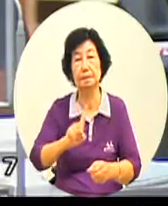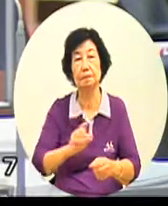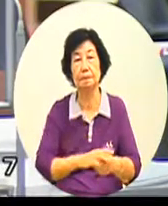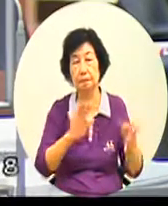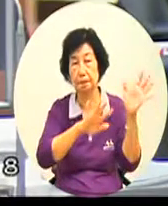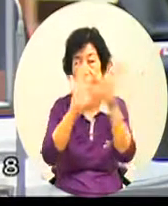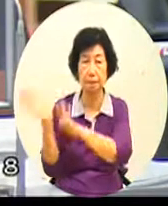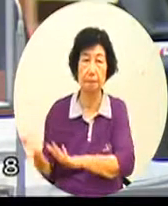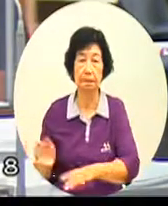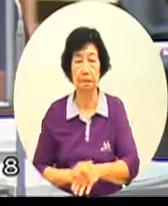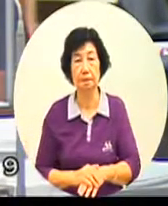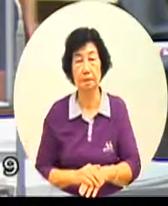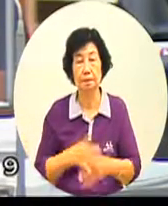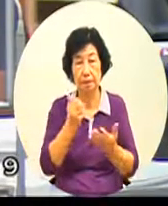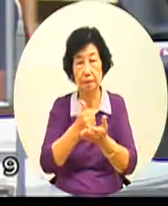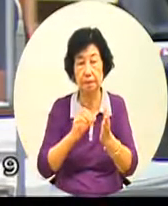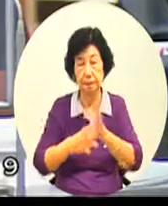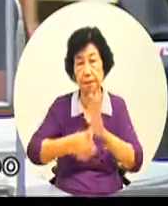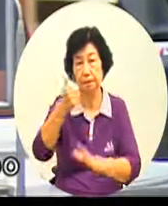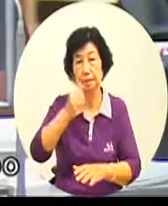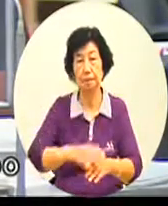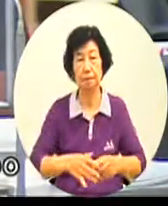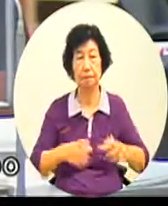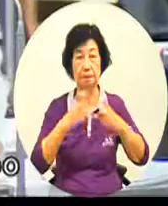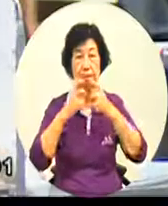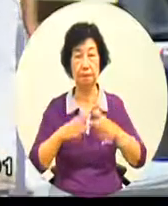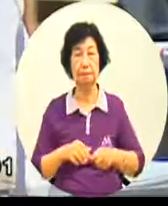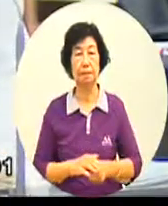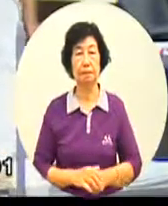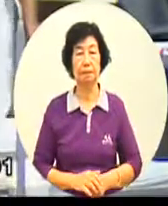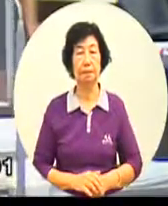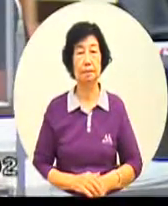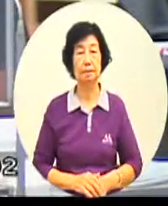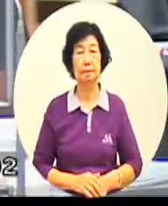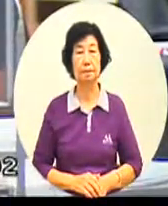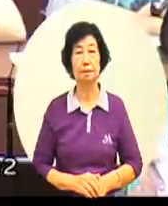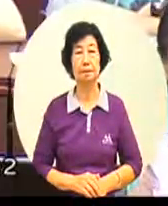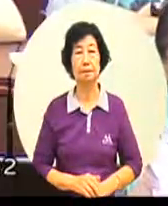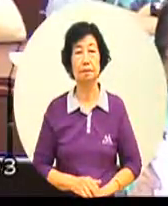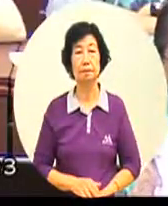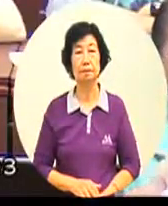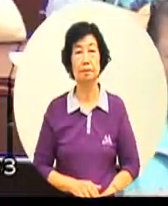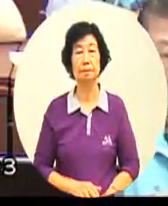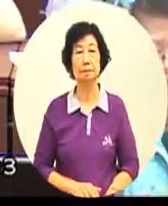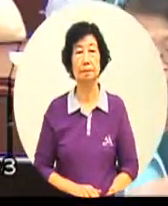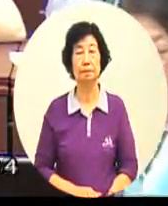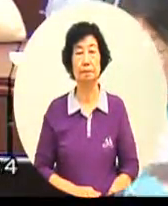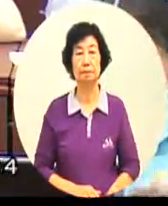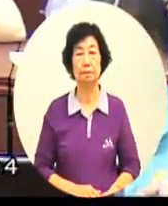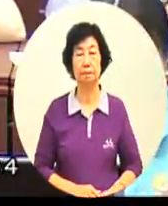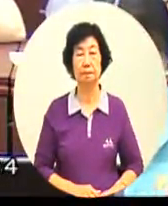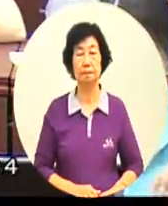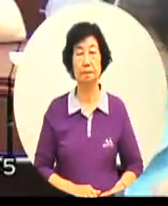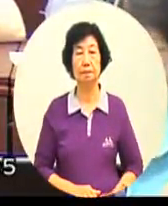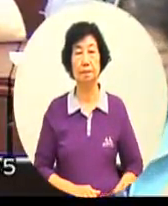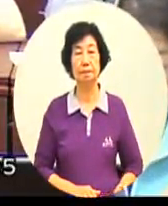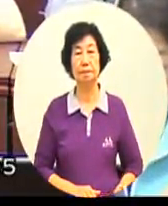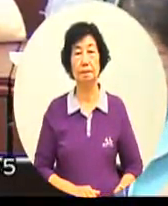的部分，是不是请局长回答一下好不好？ 来，请局长答复。 谢谢召集人，谢